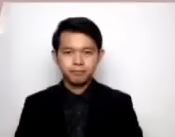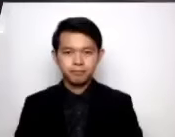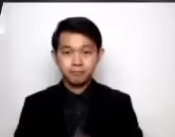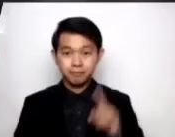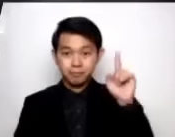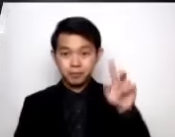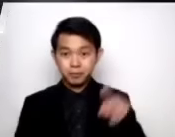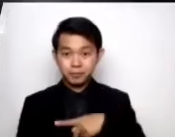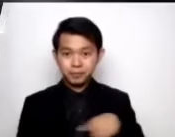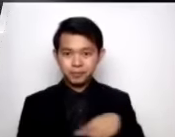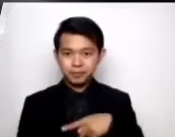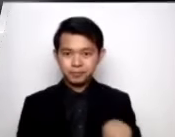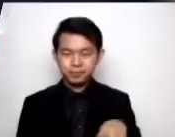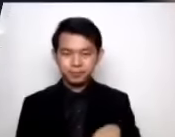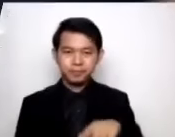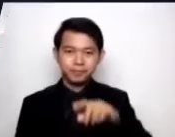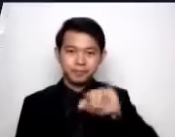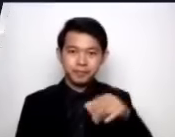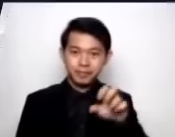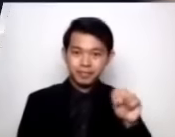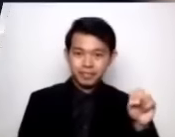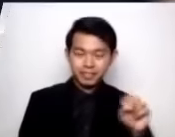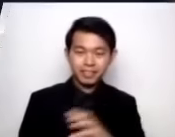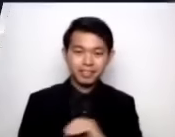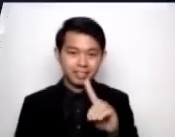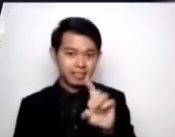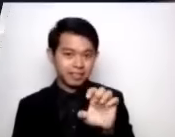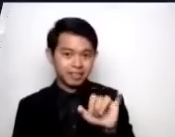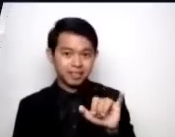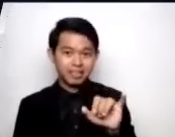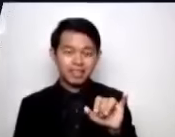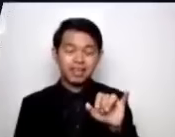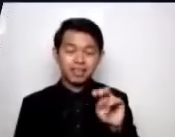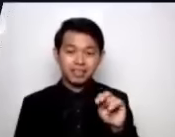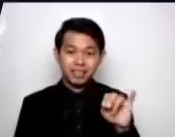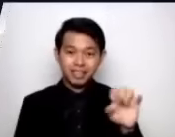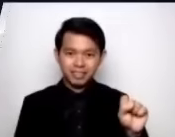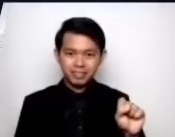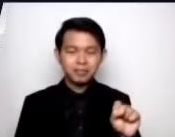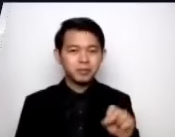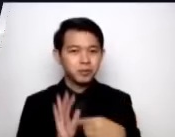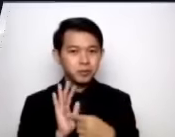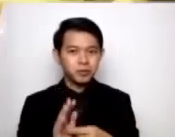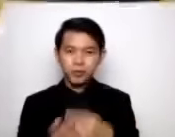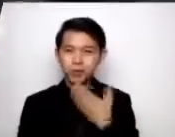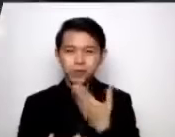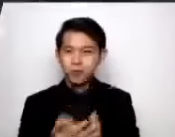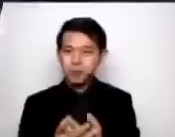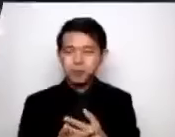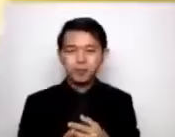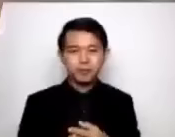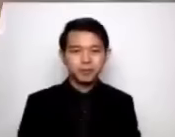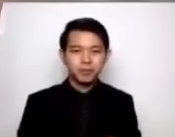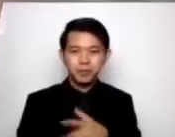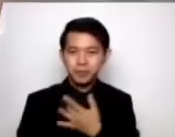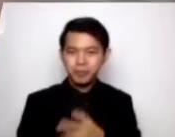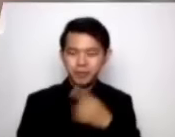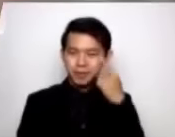Jeneline Mercado at Dennis Trillo naghatid ng good vibes sa netizens.